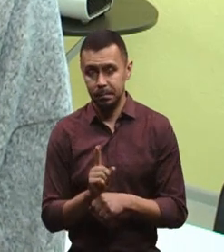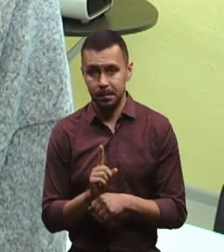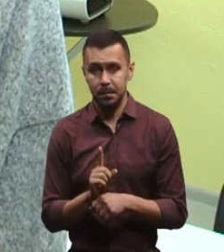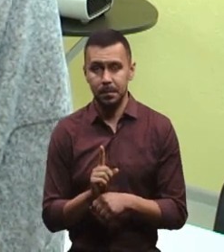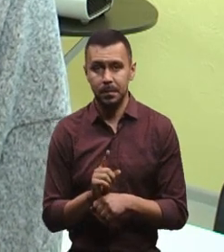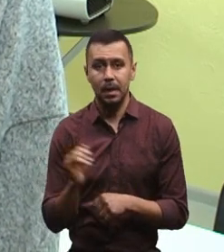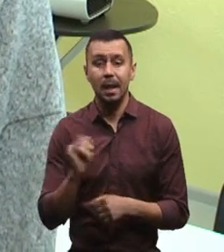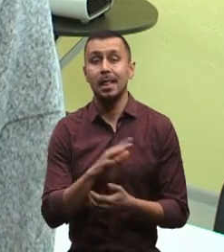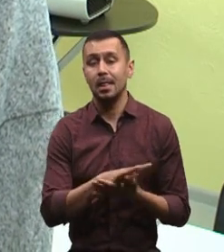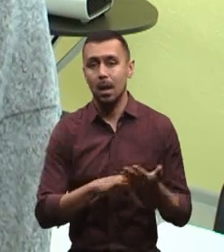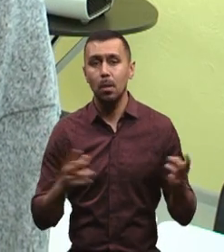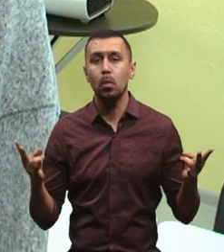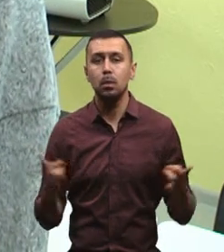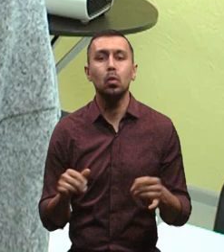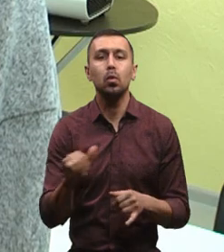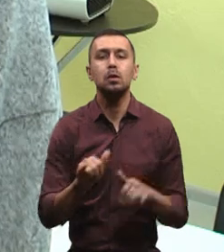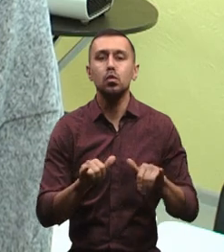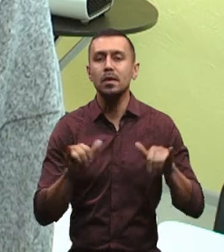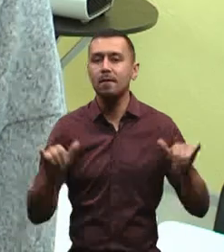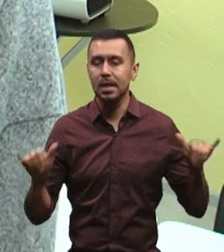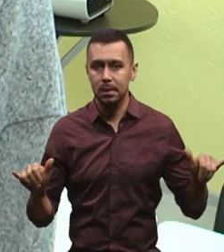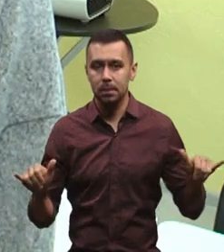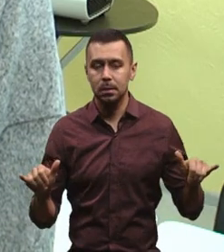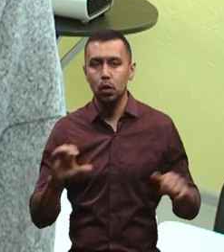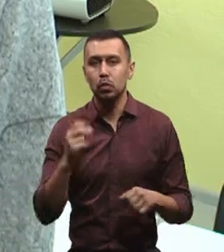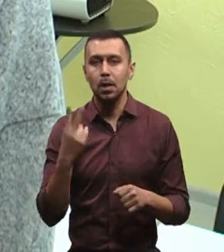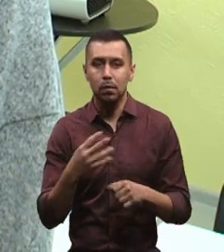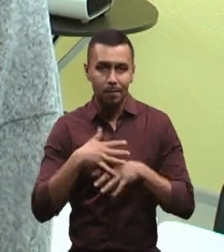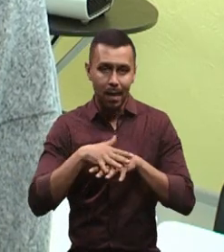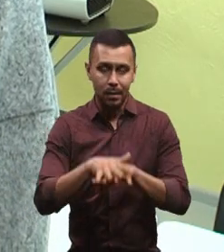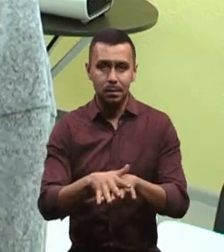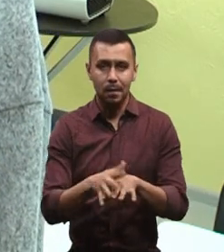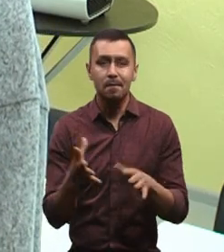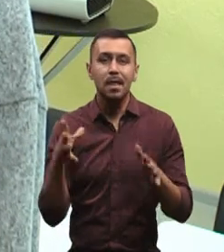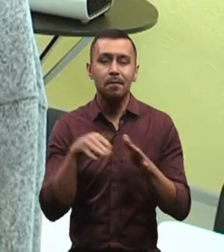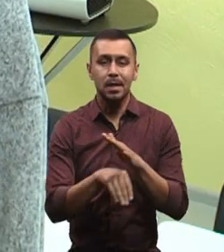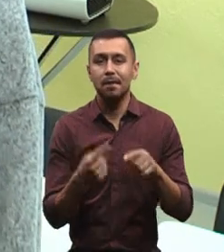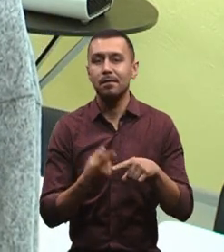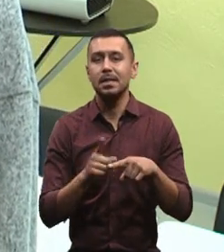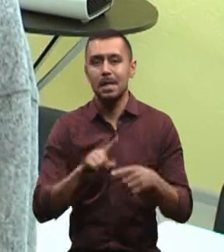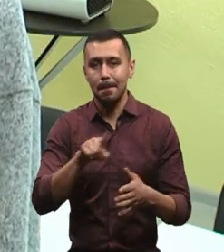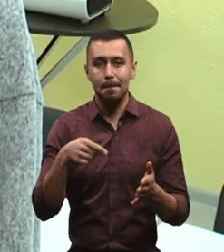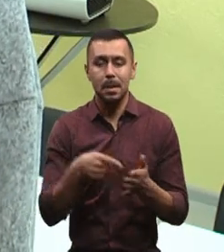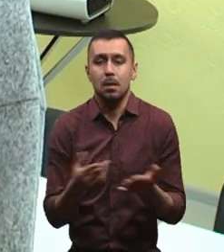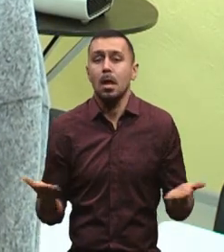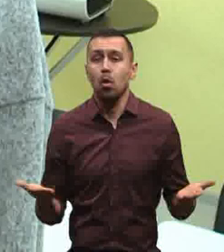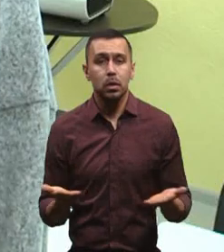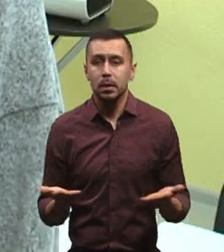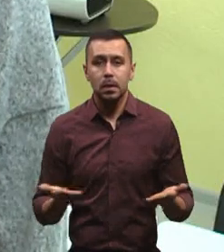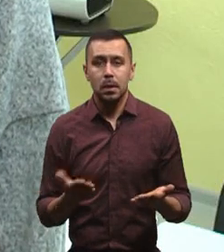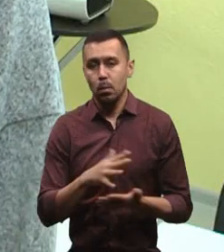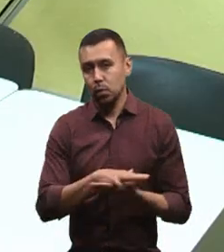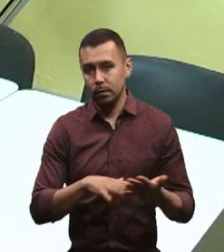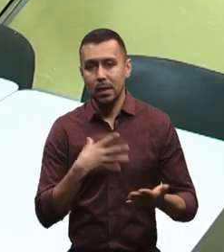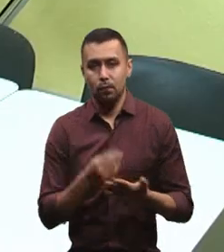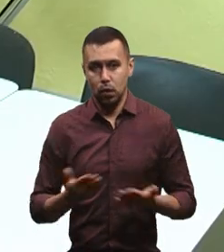якось. І далі потрібно кудись рухатись, соціалізуватися, вливатися в це місто, якось продовжувати